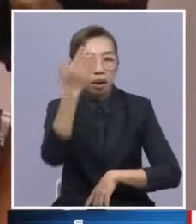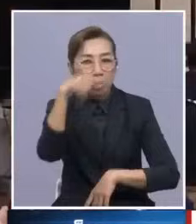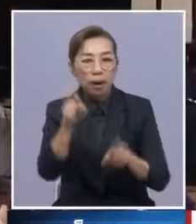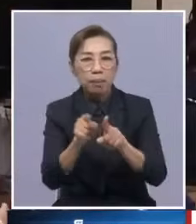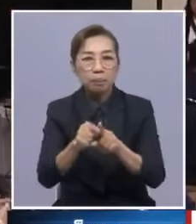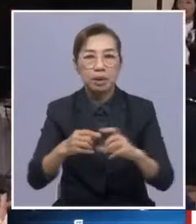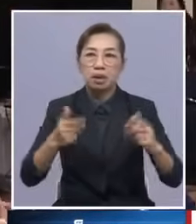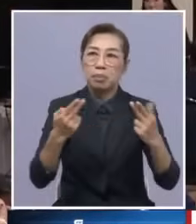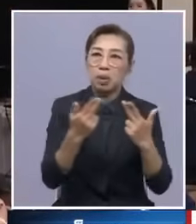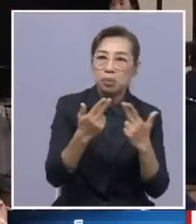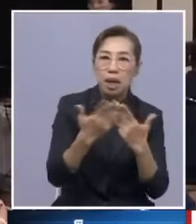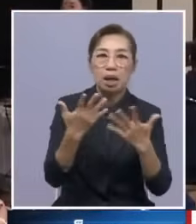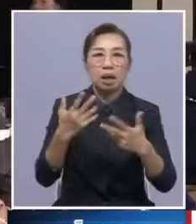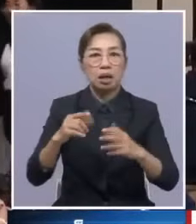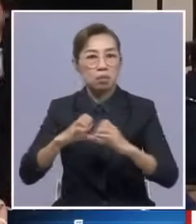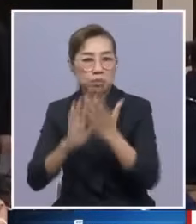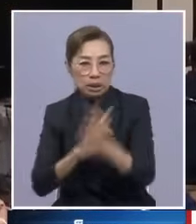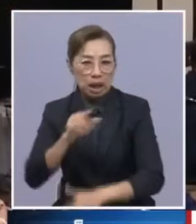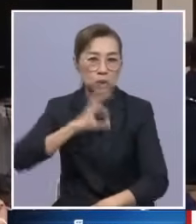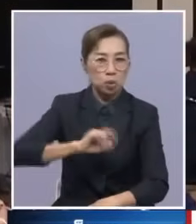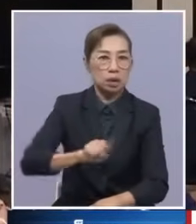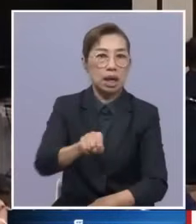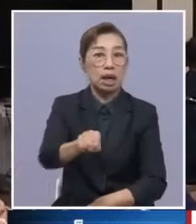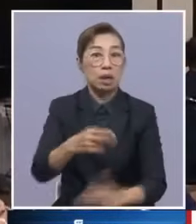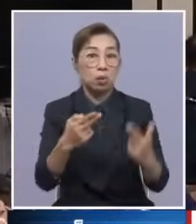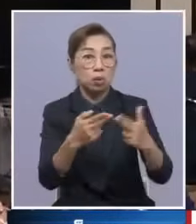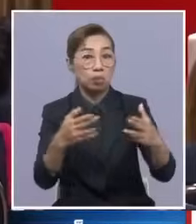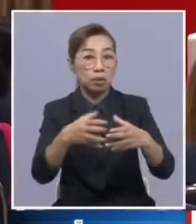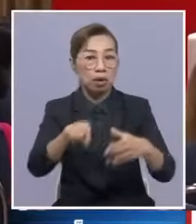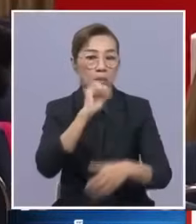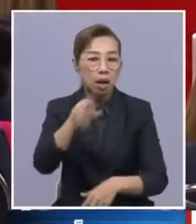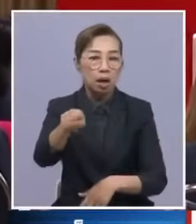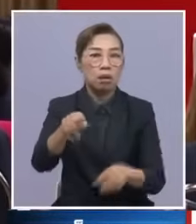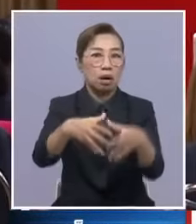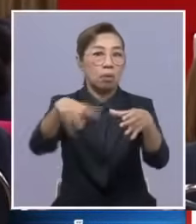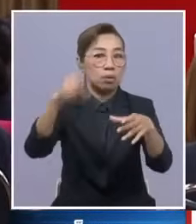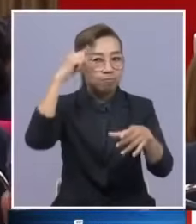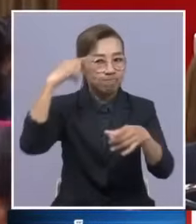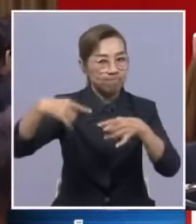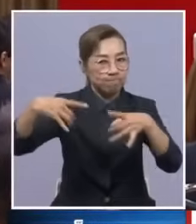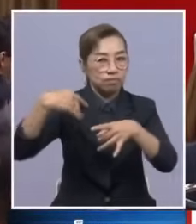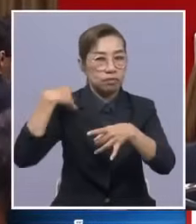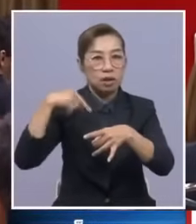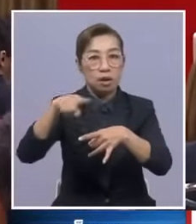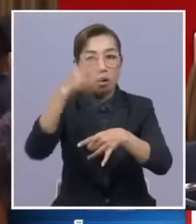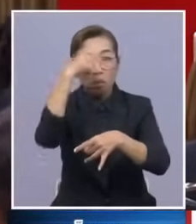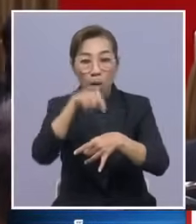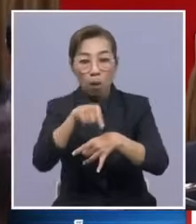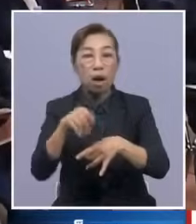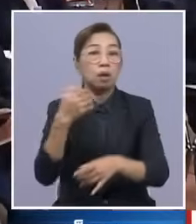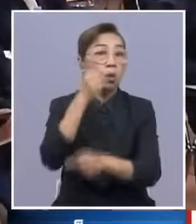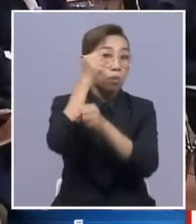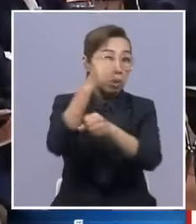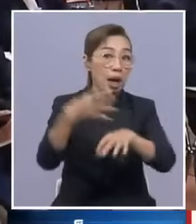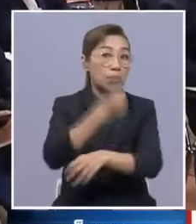าจะเป็นรวมไทยสร้างชาติหรือแม้แต่ภูมิใจไทยแล้วรวมไทยสร้างชาติเองก็เป็นคู่ขัดแย้งทางการเมืองที่มีคนได้รับผลกระทบจากการชุมนุมทาง